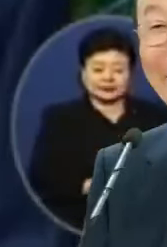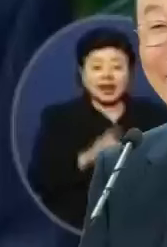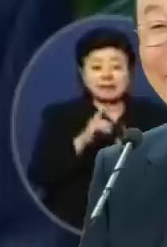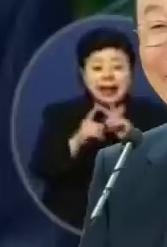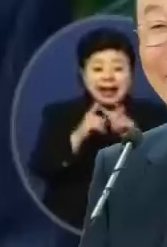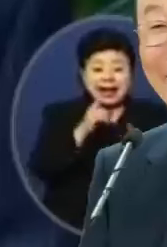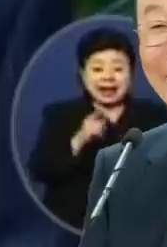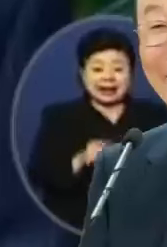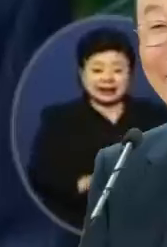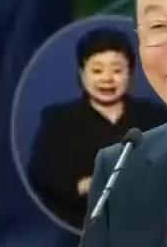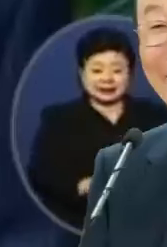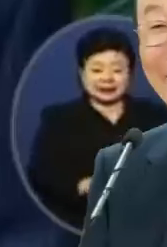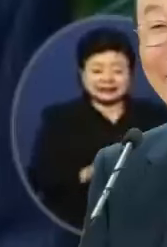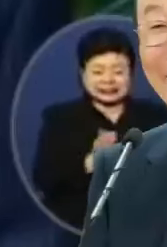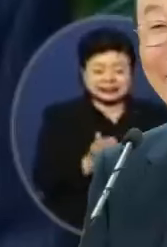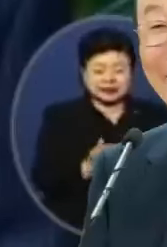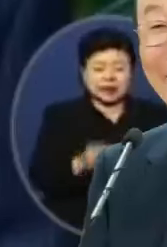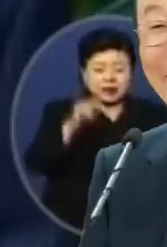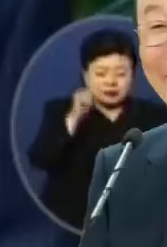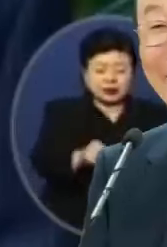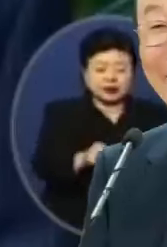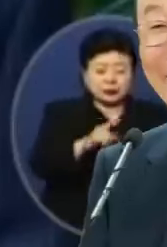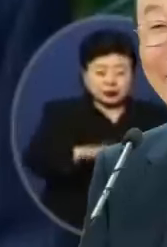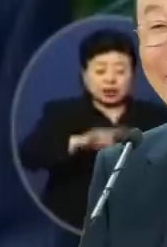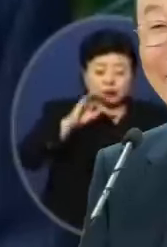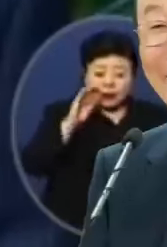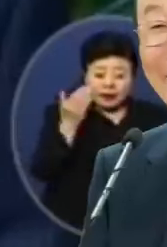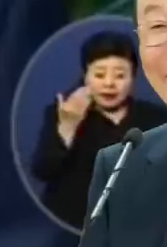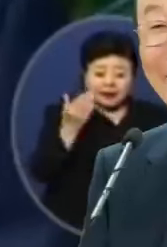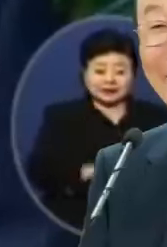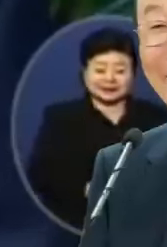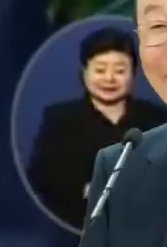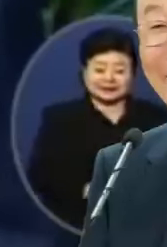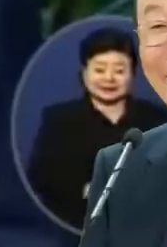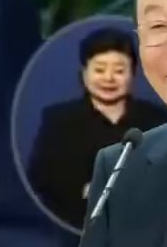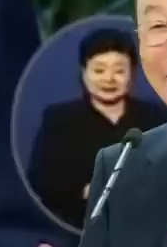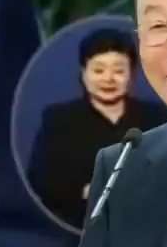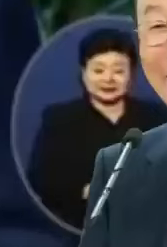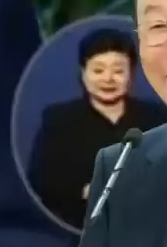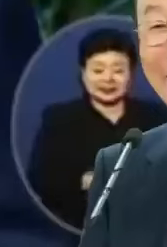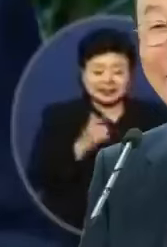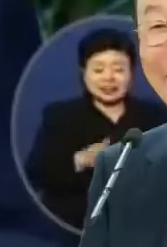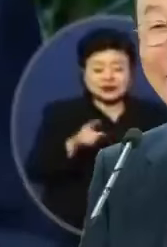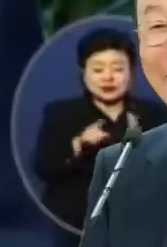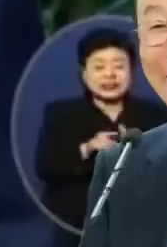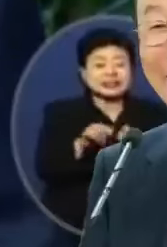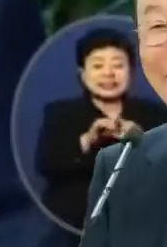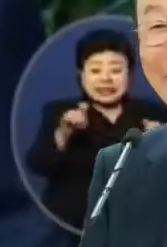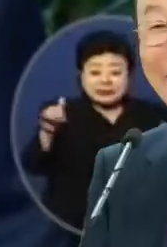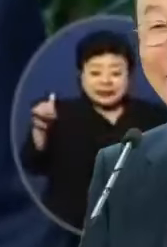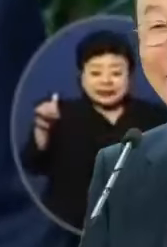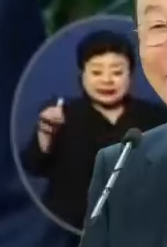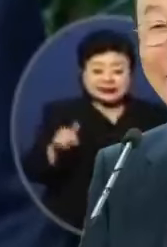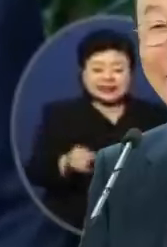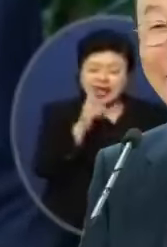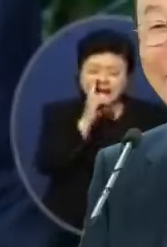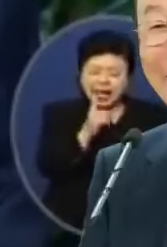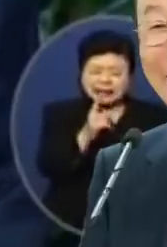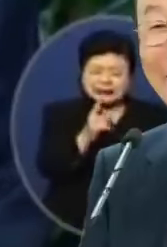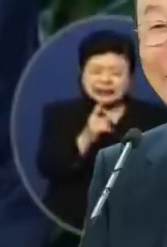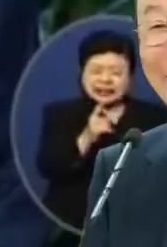말을 직접 명령하면 그대로 이루어지는 것입니다. 우리 예수 믿는 사람들이 한 가지에